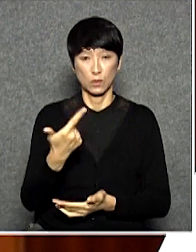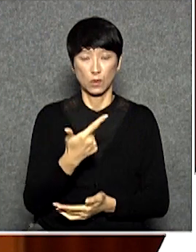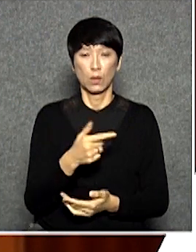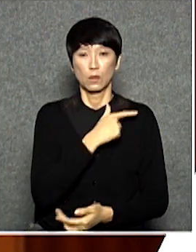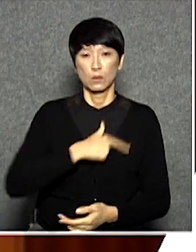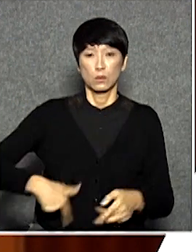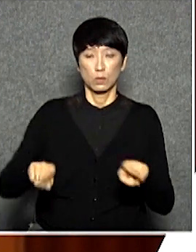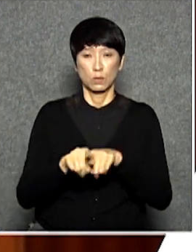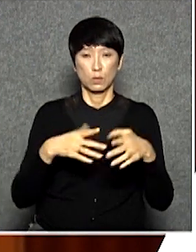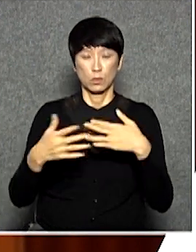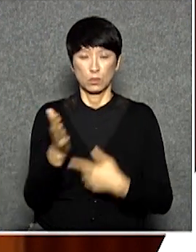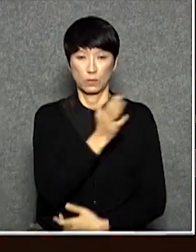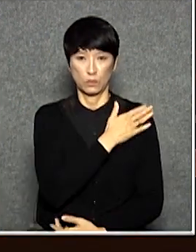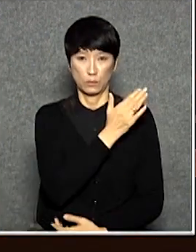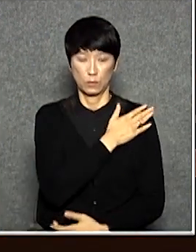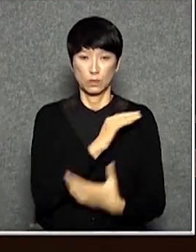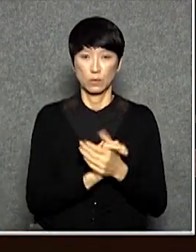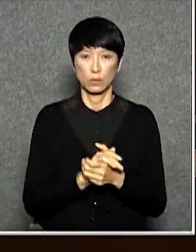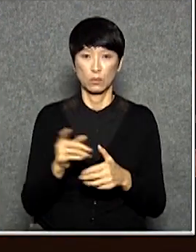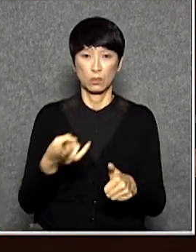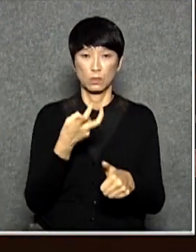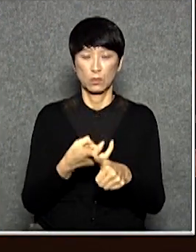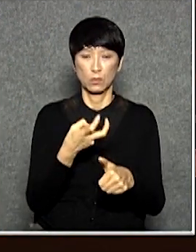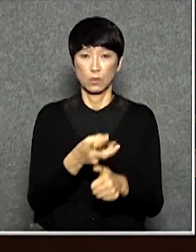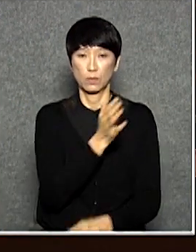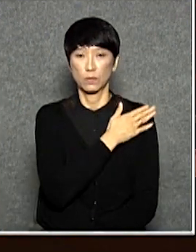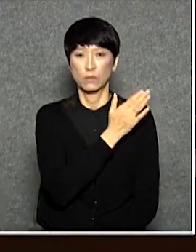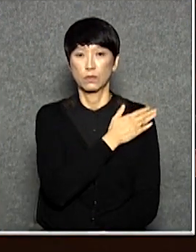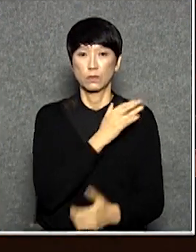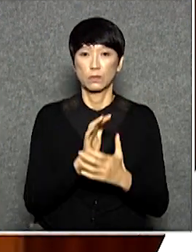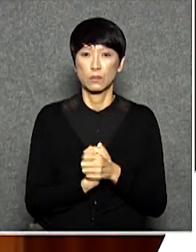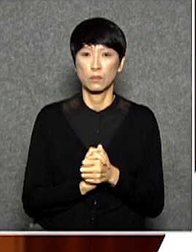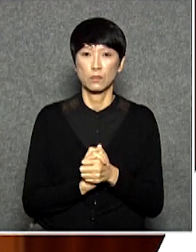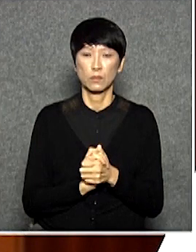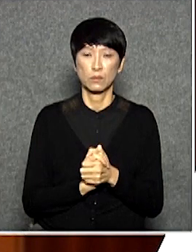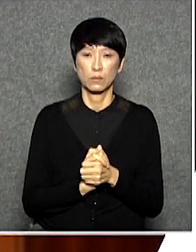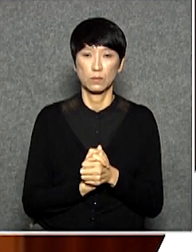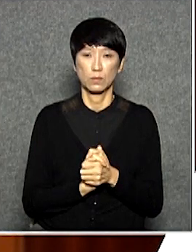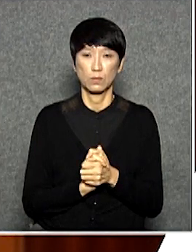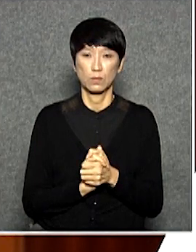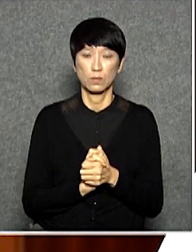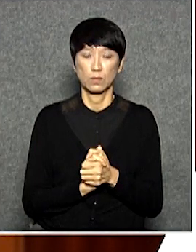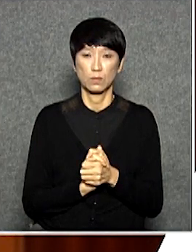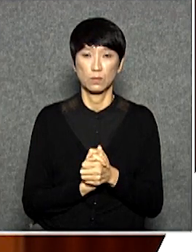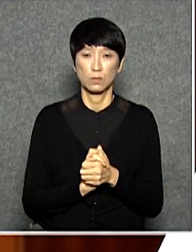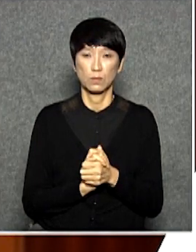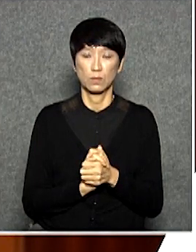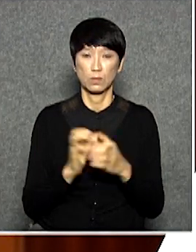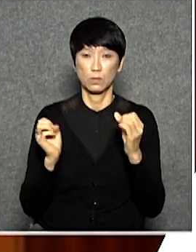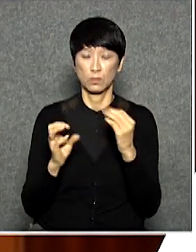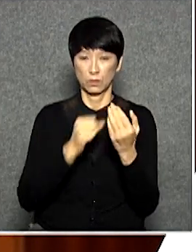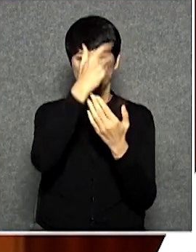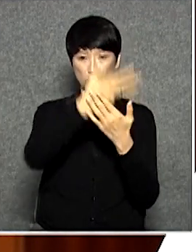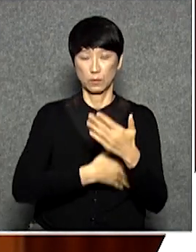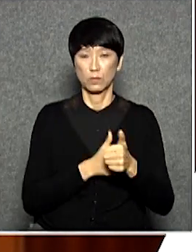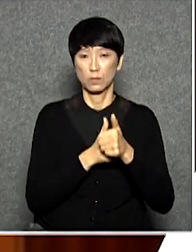責。咁一位咧就係石禮謙議員負責啦。咁我咧就會係，亦都根據議事規則咧，我亦都唔